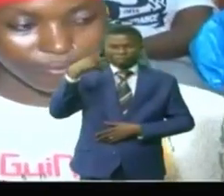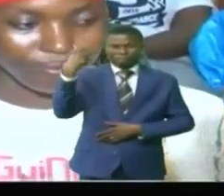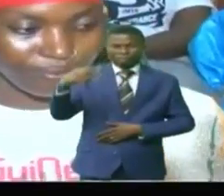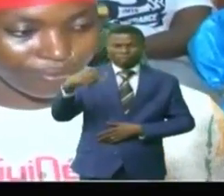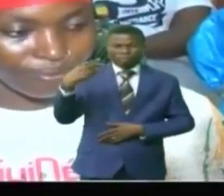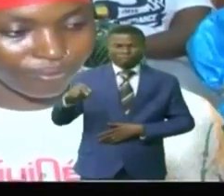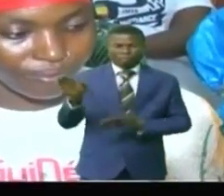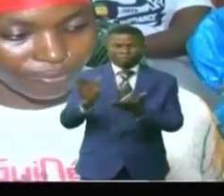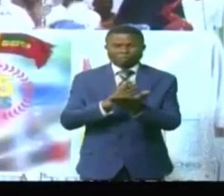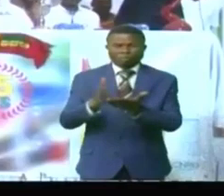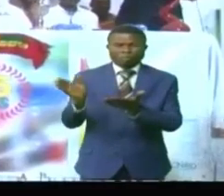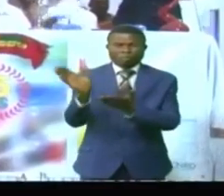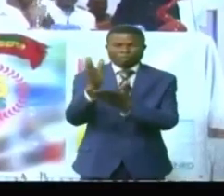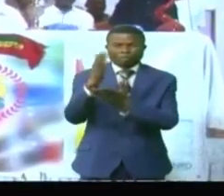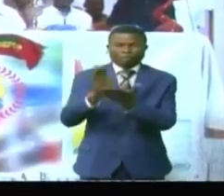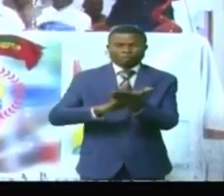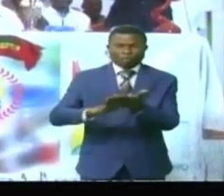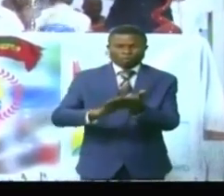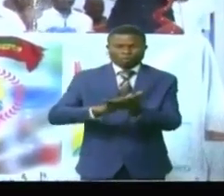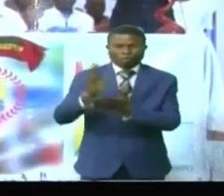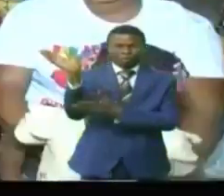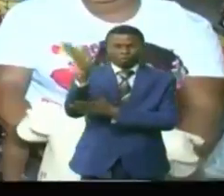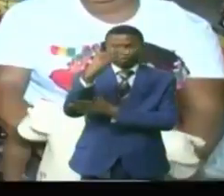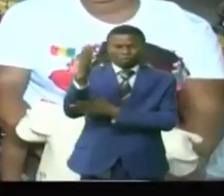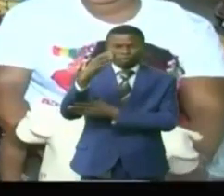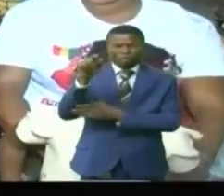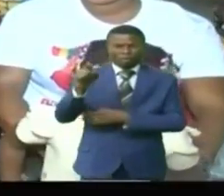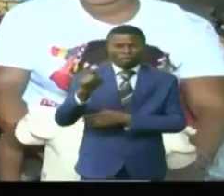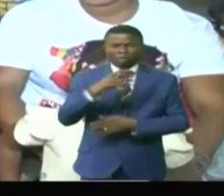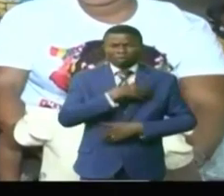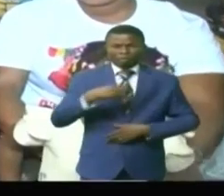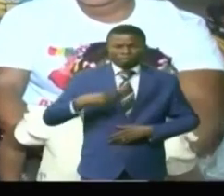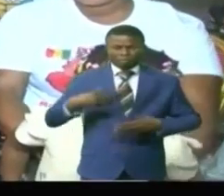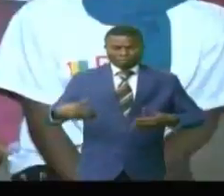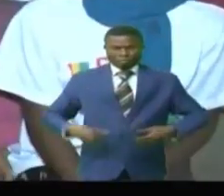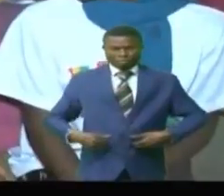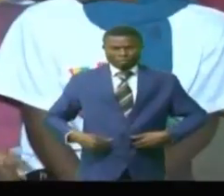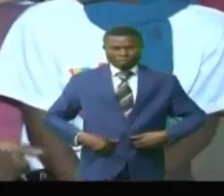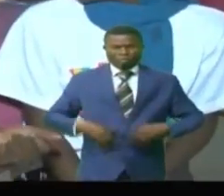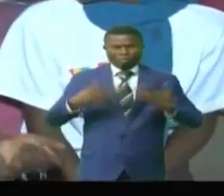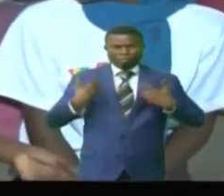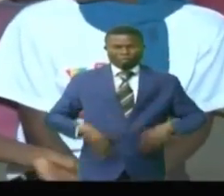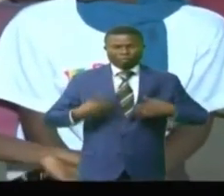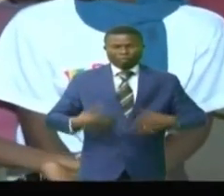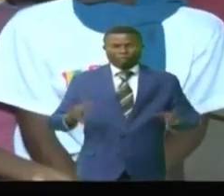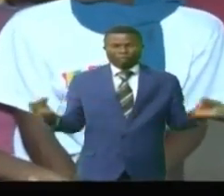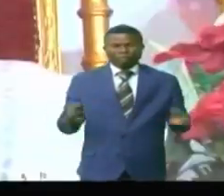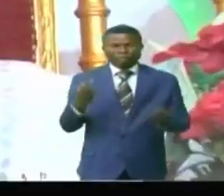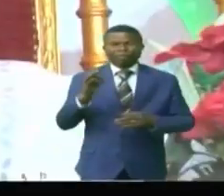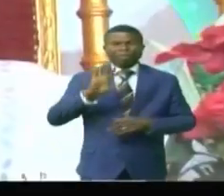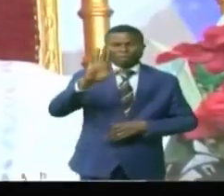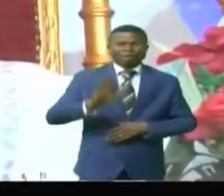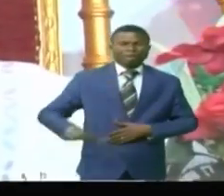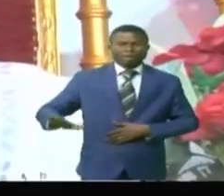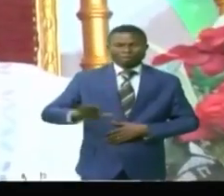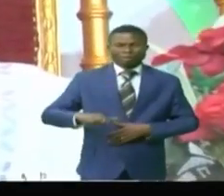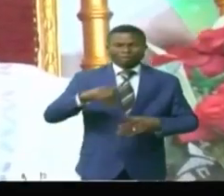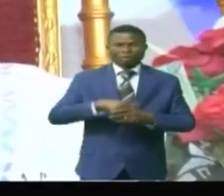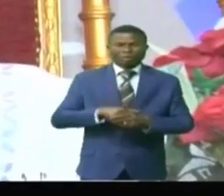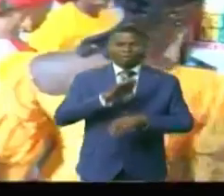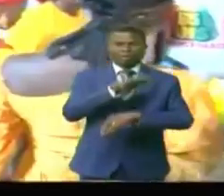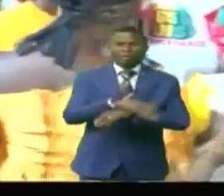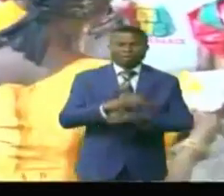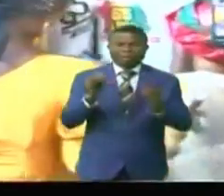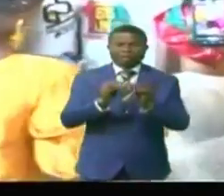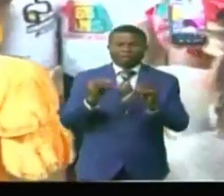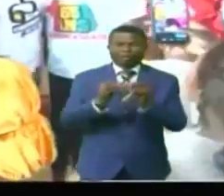couleur du drapeau guinéen. Les jeunes, les femmes et les enfants célèbrent cette fête nationale à travers une soirée